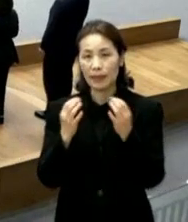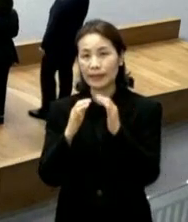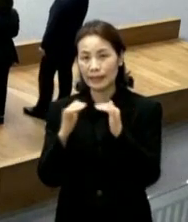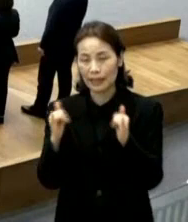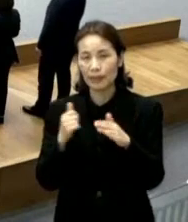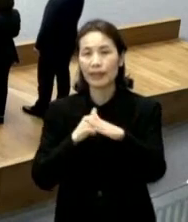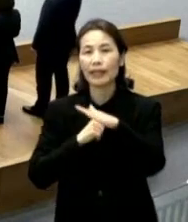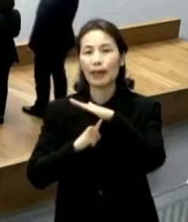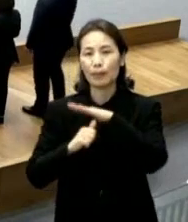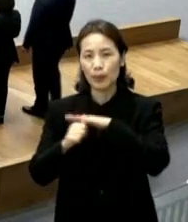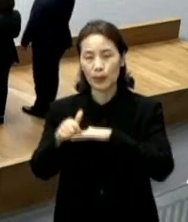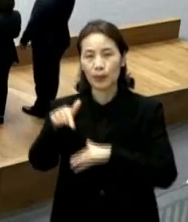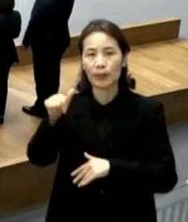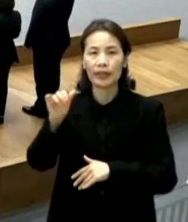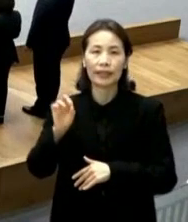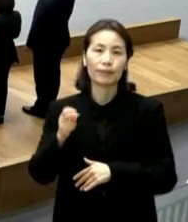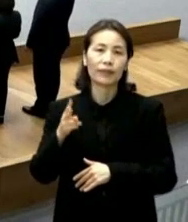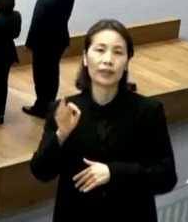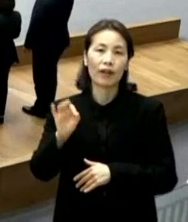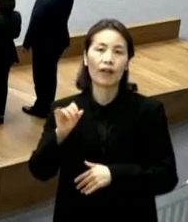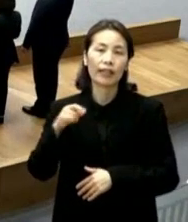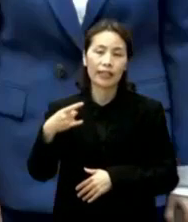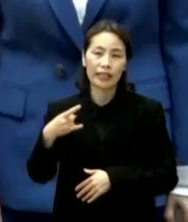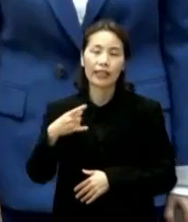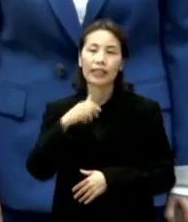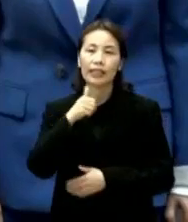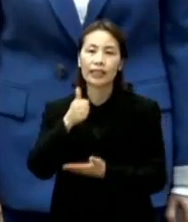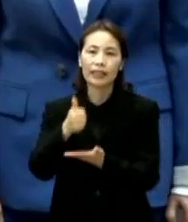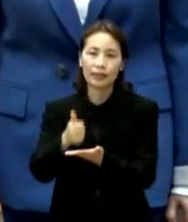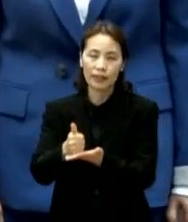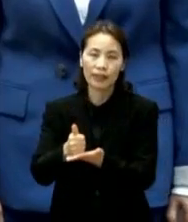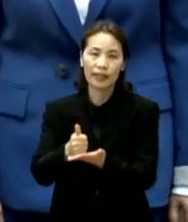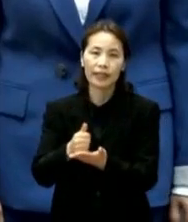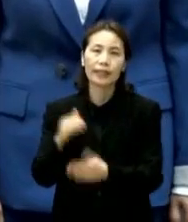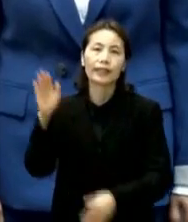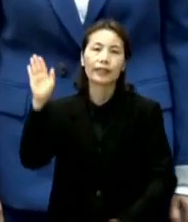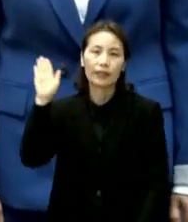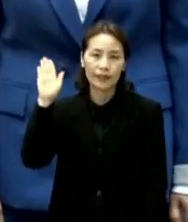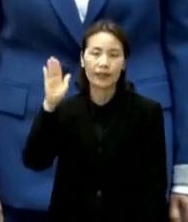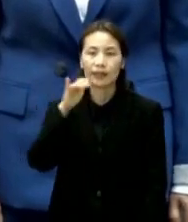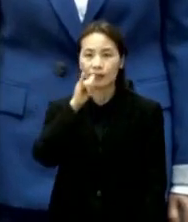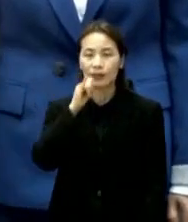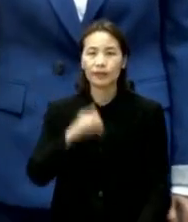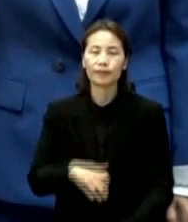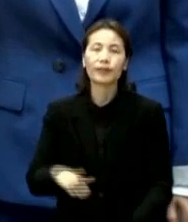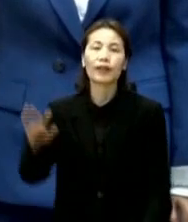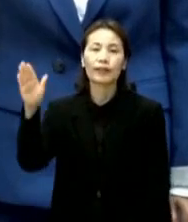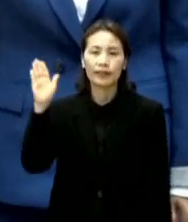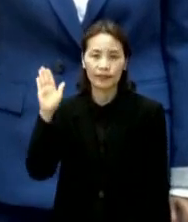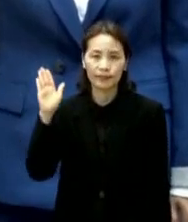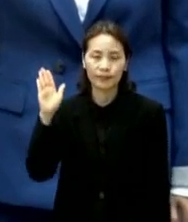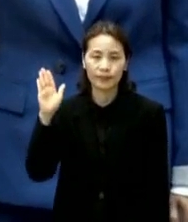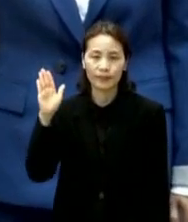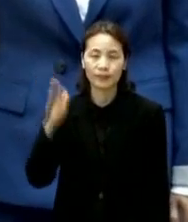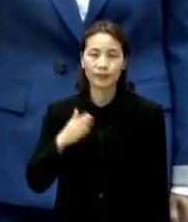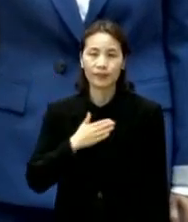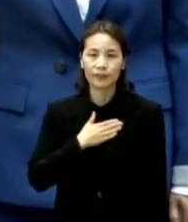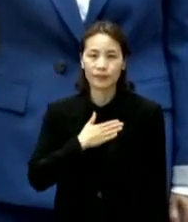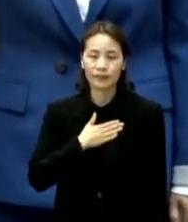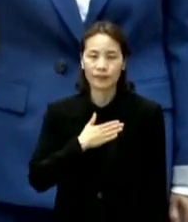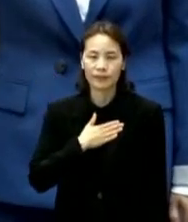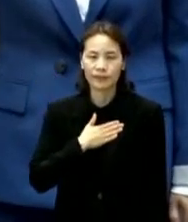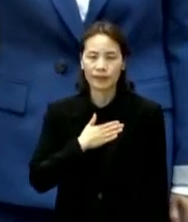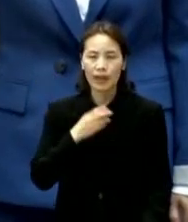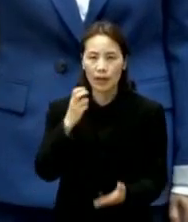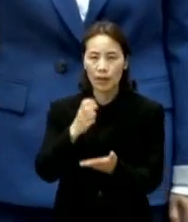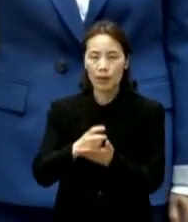의원님께서 대표로 하시겠습니다. 김영희 의원님, 선서해 주시기 바랍니다. 선서. 나는